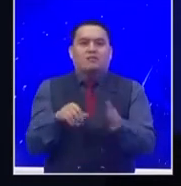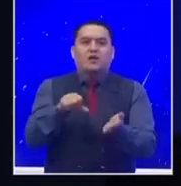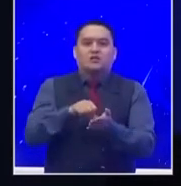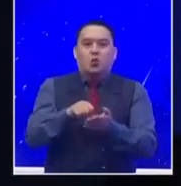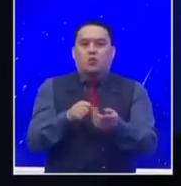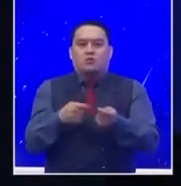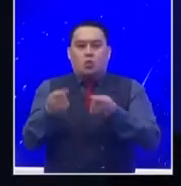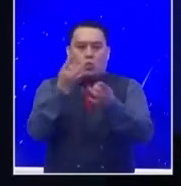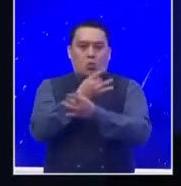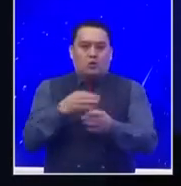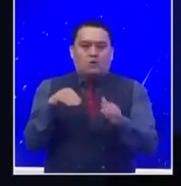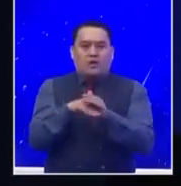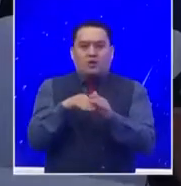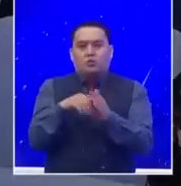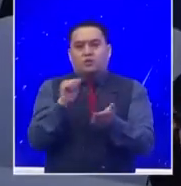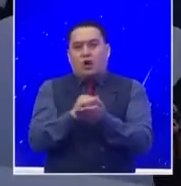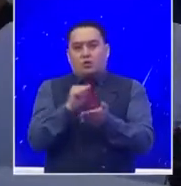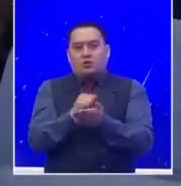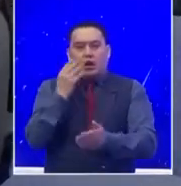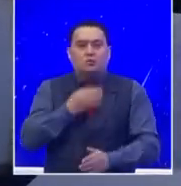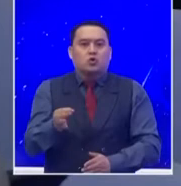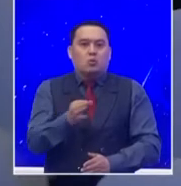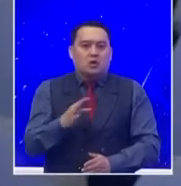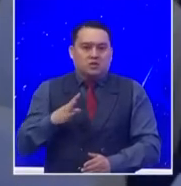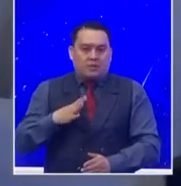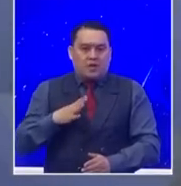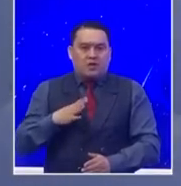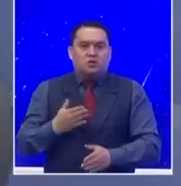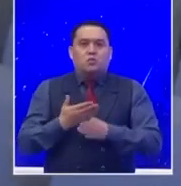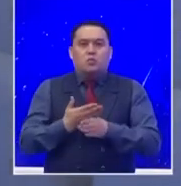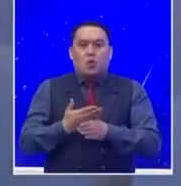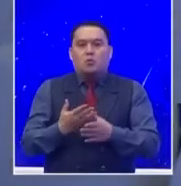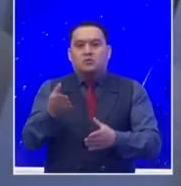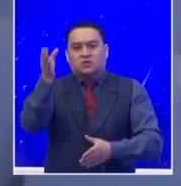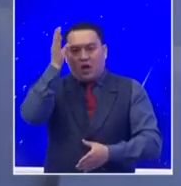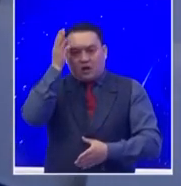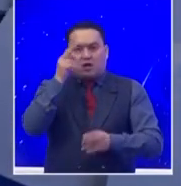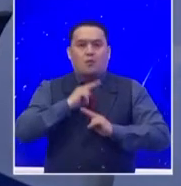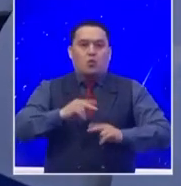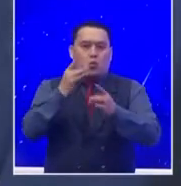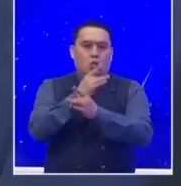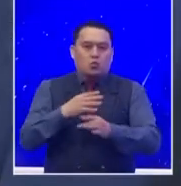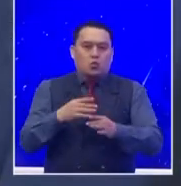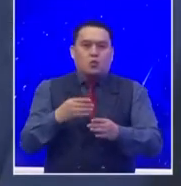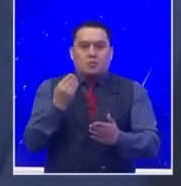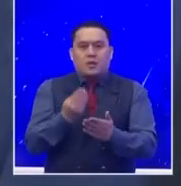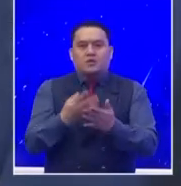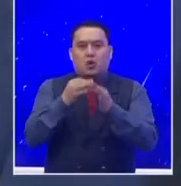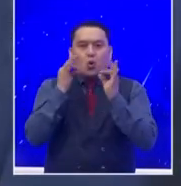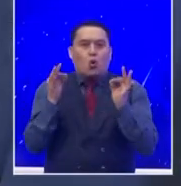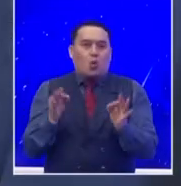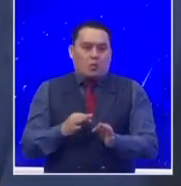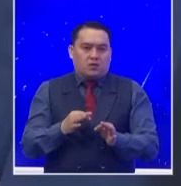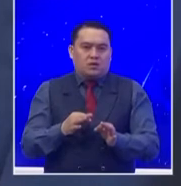выступило Управление культуры, архивов и документации Алматинской области. Благодаря полученным знаниям работники культуры приобретут бесценный опыт